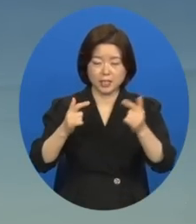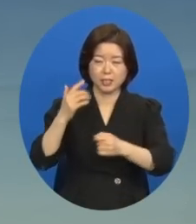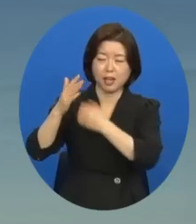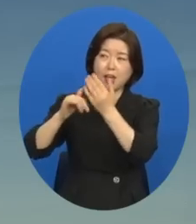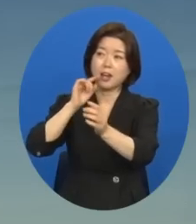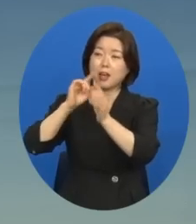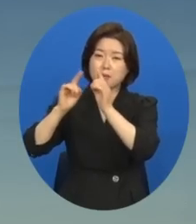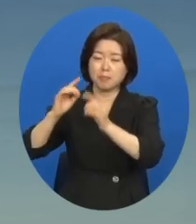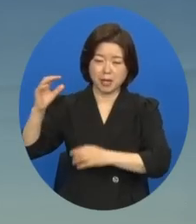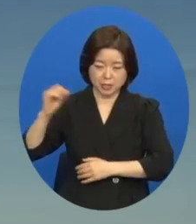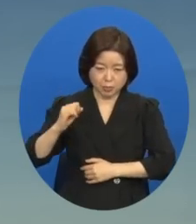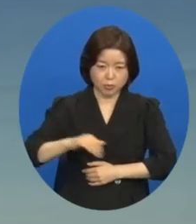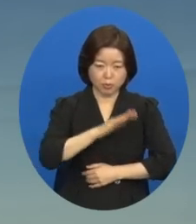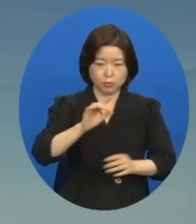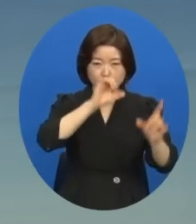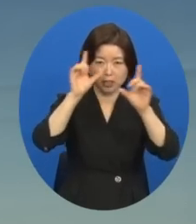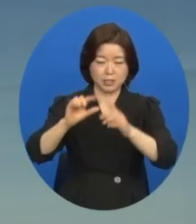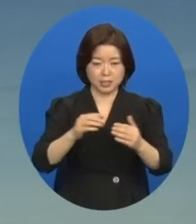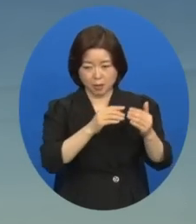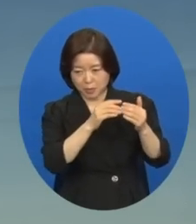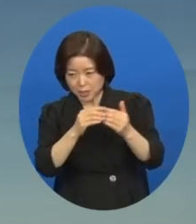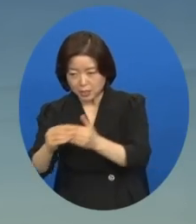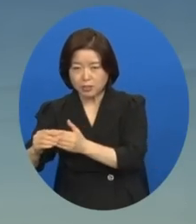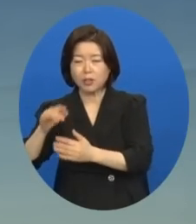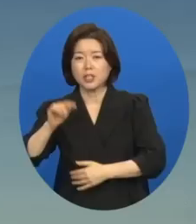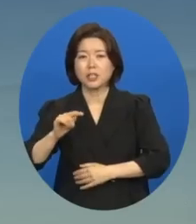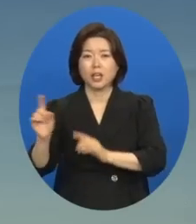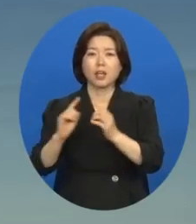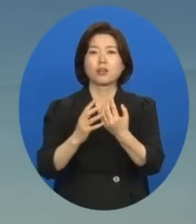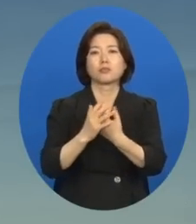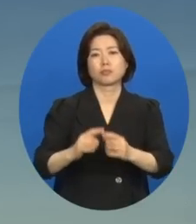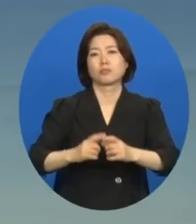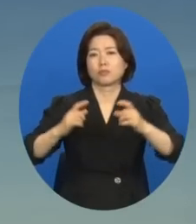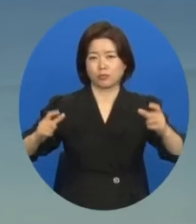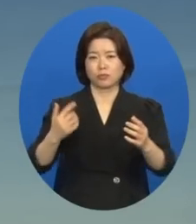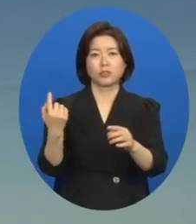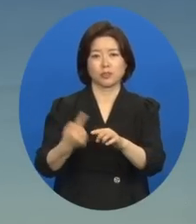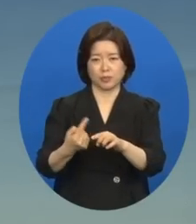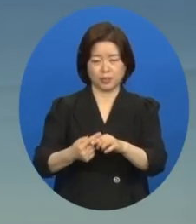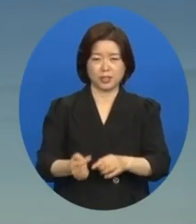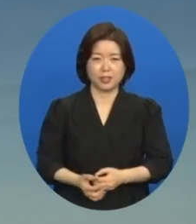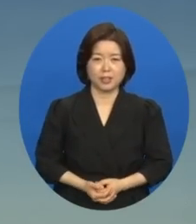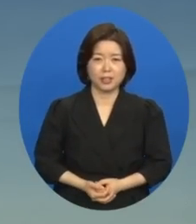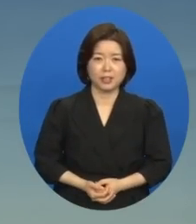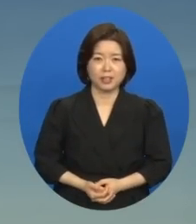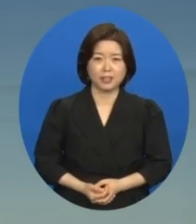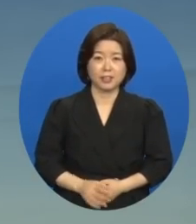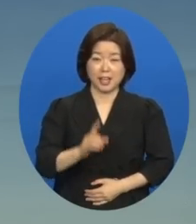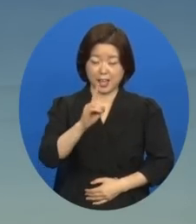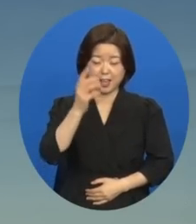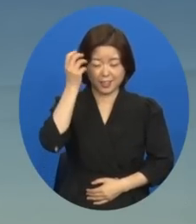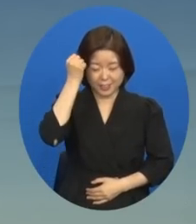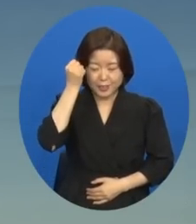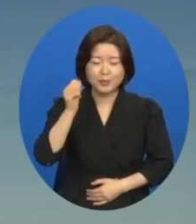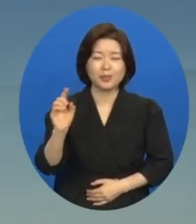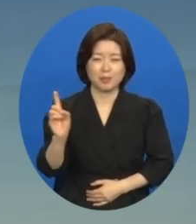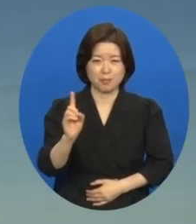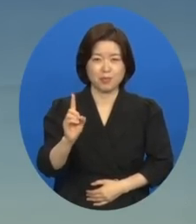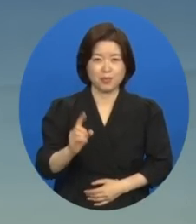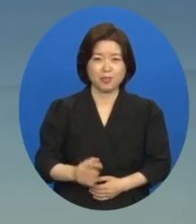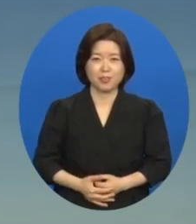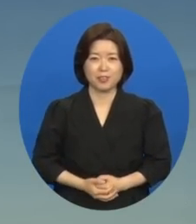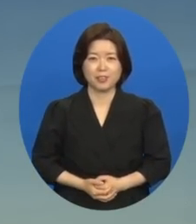우리 삶을 이끌어가는 것이 부흥이라고 믿습니다. 그러나 한 가지 기억하셔야 할 것이